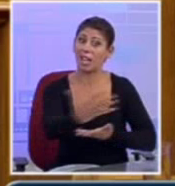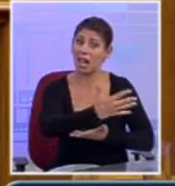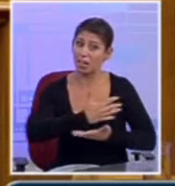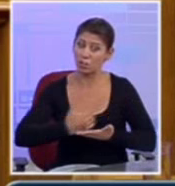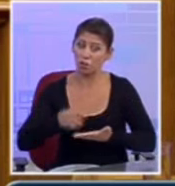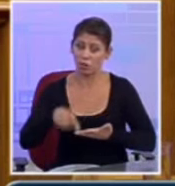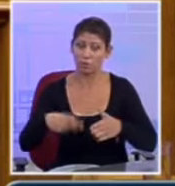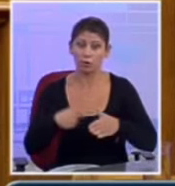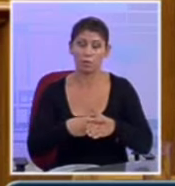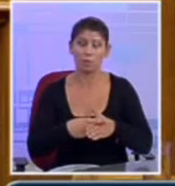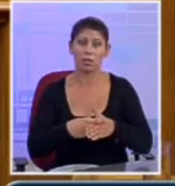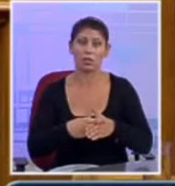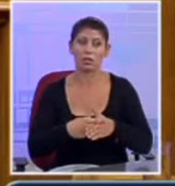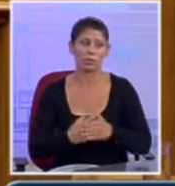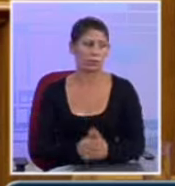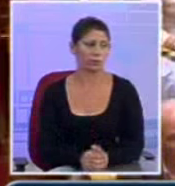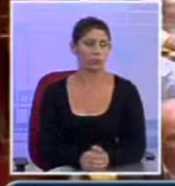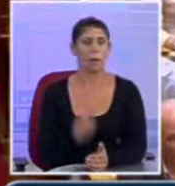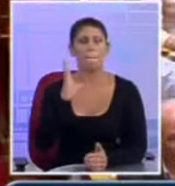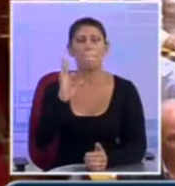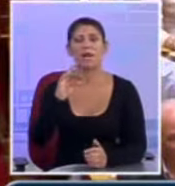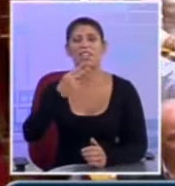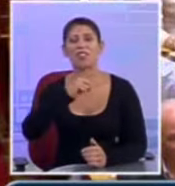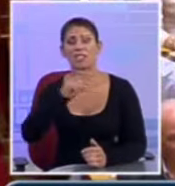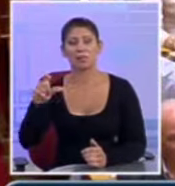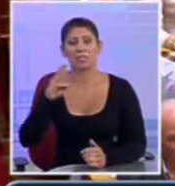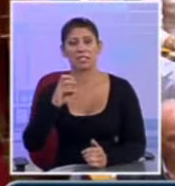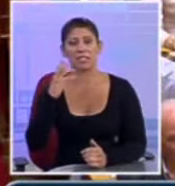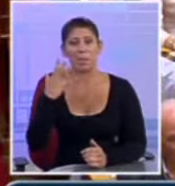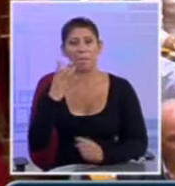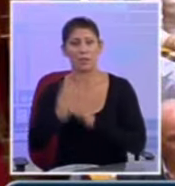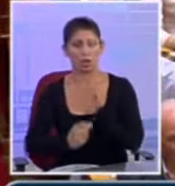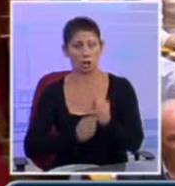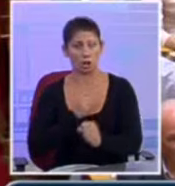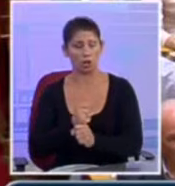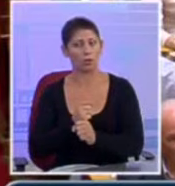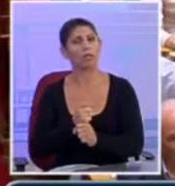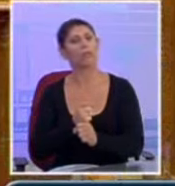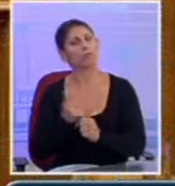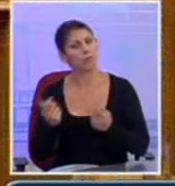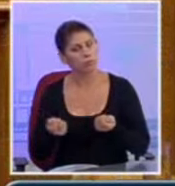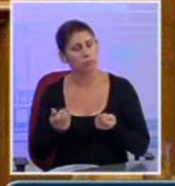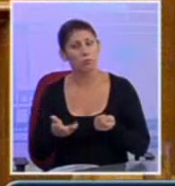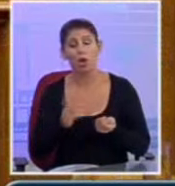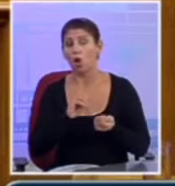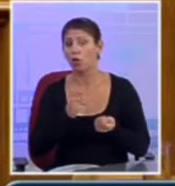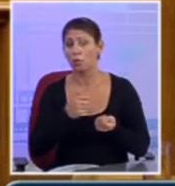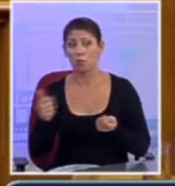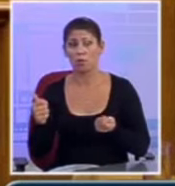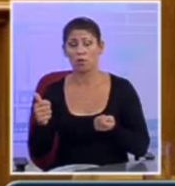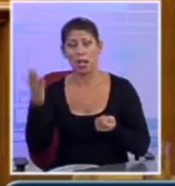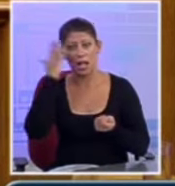οποία είναι στα 50 δις για 35 χρόνια, θα αξιοποιηθούν όχι μόνο για